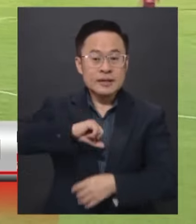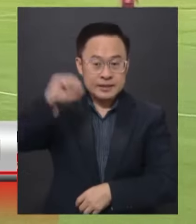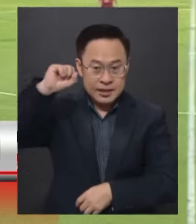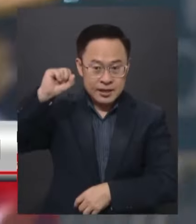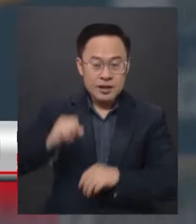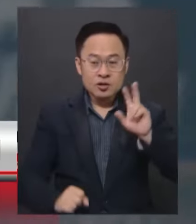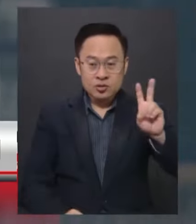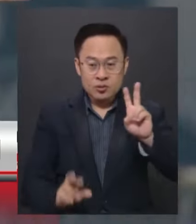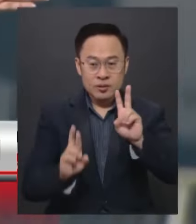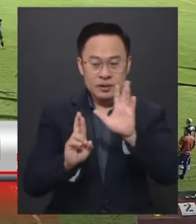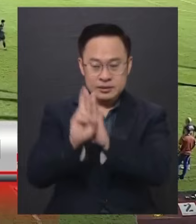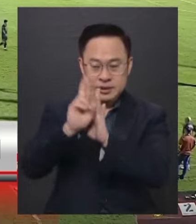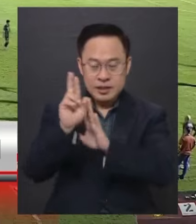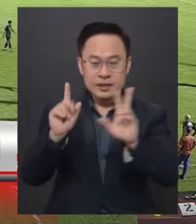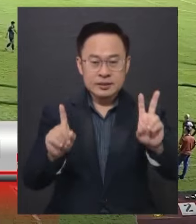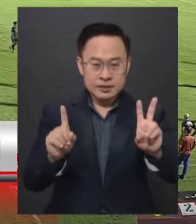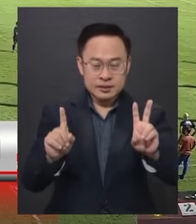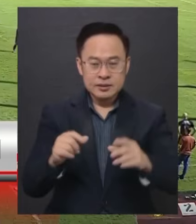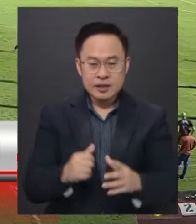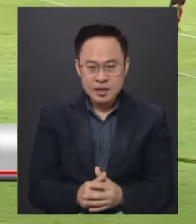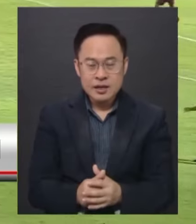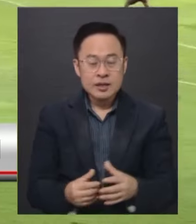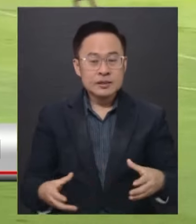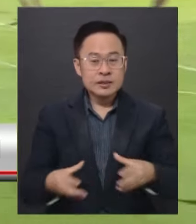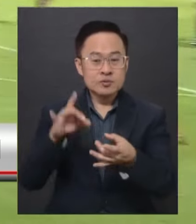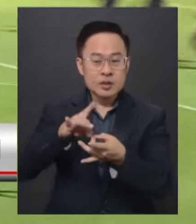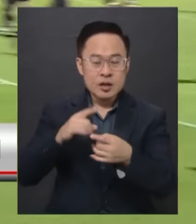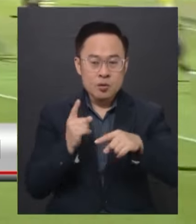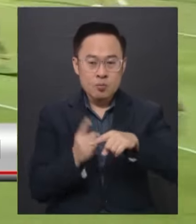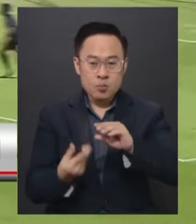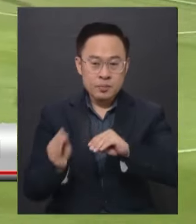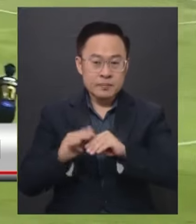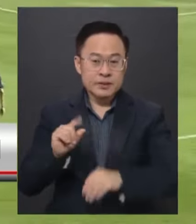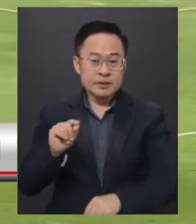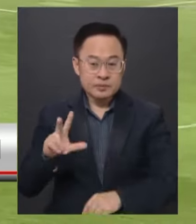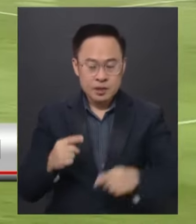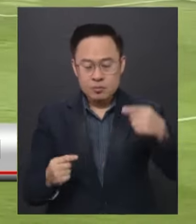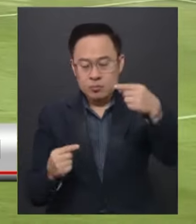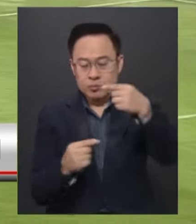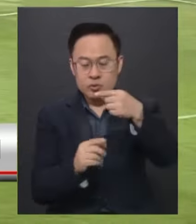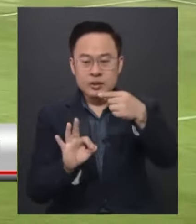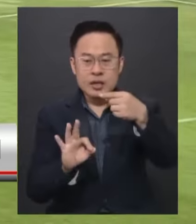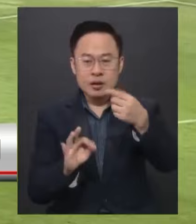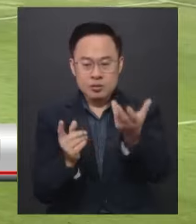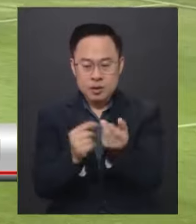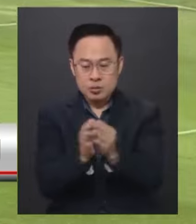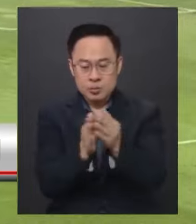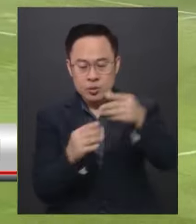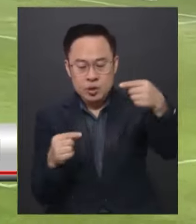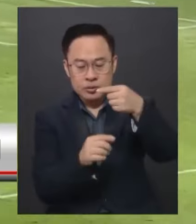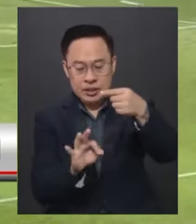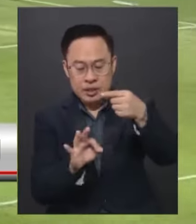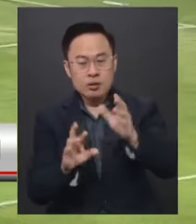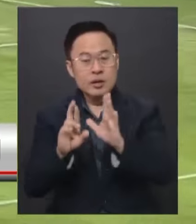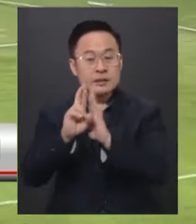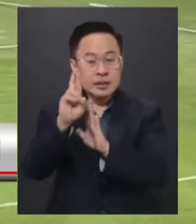งห์เชียงรายไป2ประตูต่อ1ค่ะแล้วก็เลยทำให้สุโขทัยเนี่ยเก็บเพิ่มเป็น23แต้มรั้งอันดับ9ของตารางคะแนนค่ะส่วนเชียงร